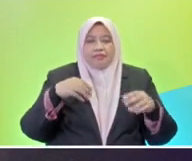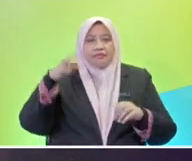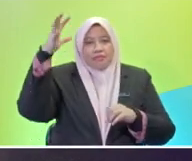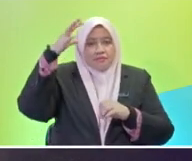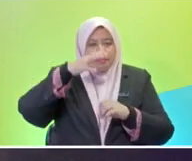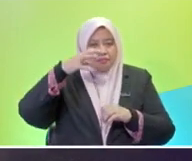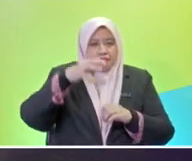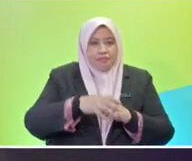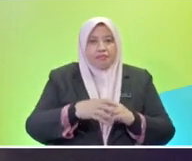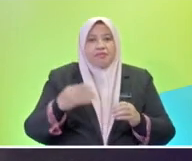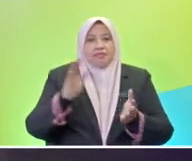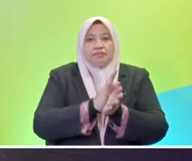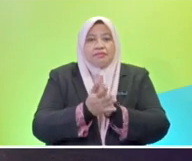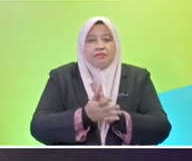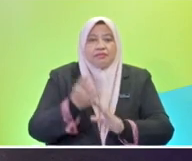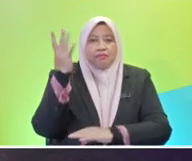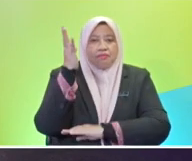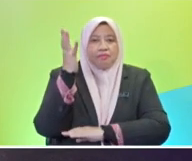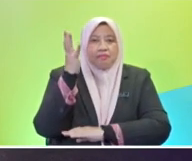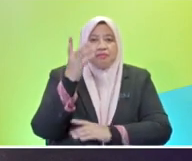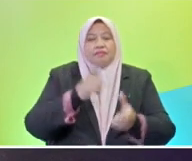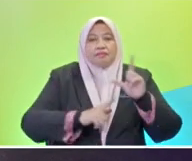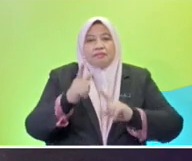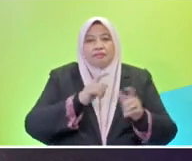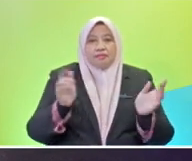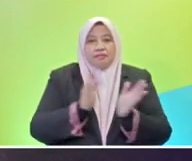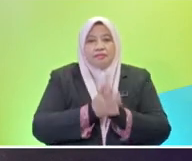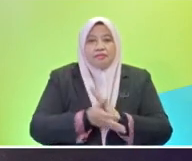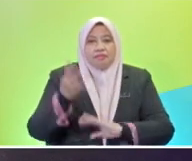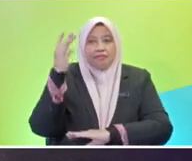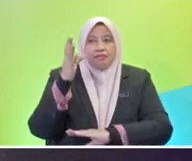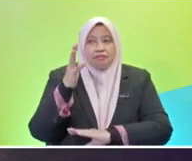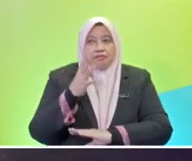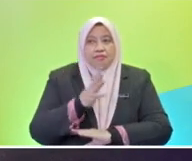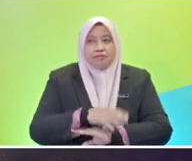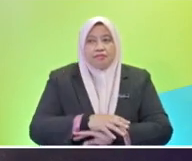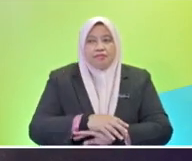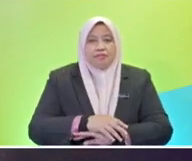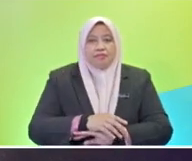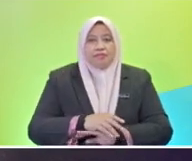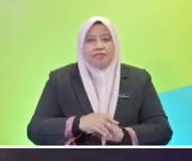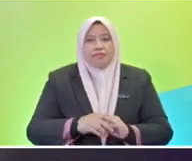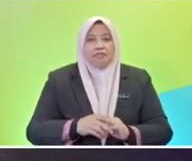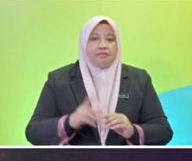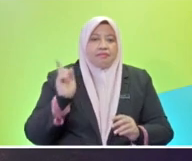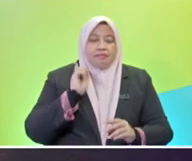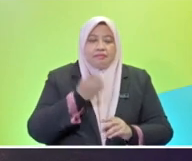Cuba kita jadi pokok Akmal. Boleh Akmal cikgu. Saya jadi pokok. Ini cikgu. Sudah. Okay, kita nyanyi sekejap Nyanyi.